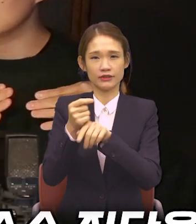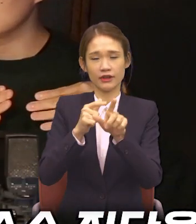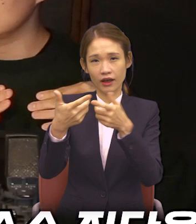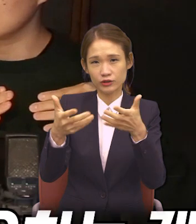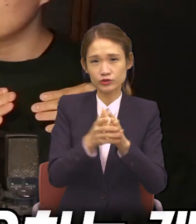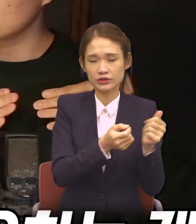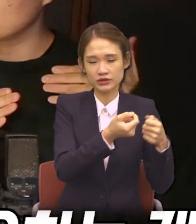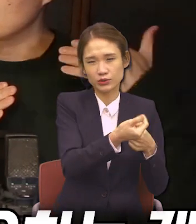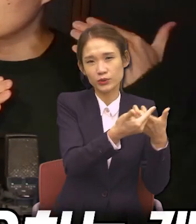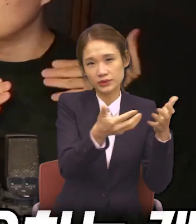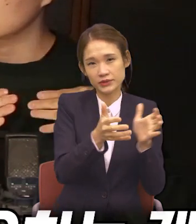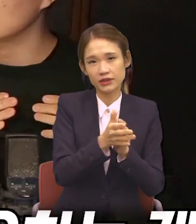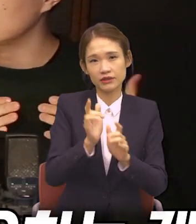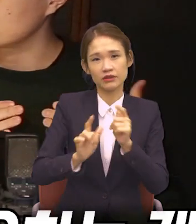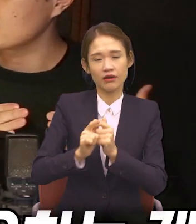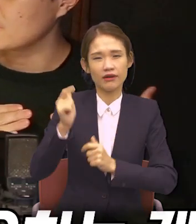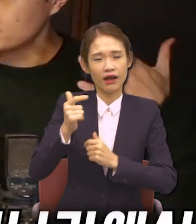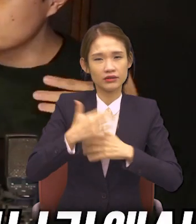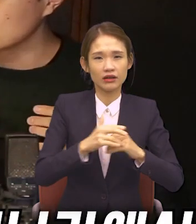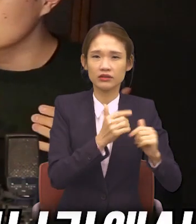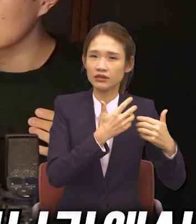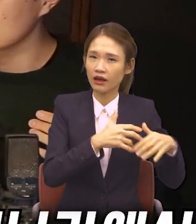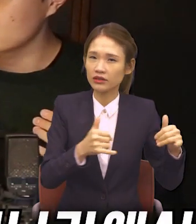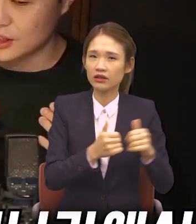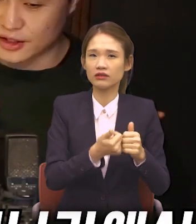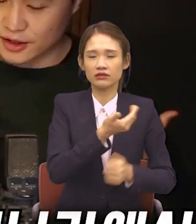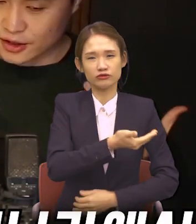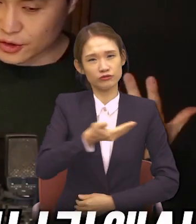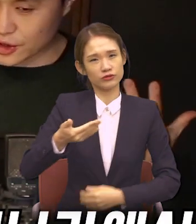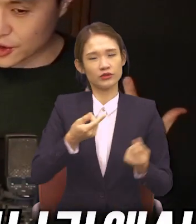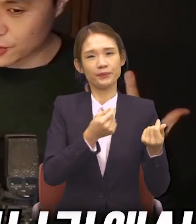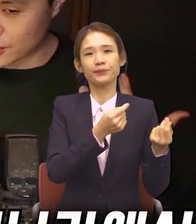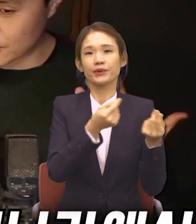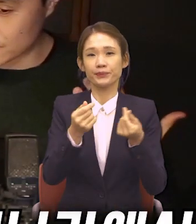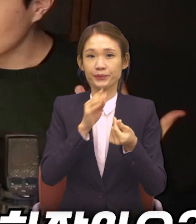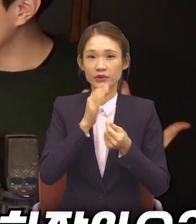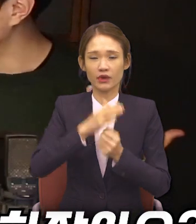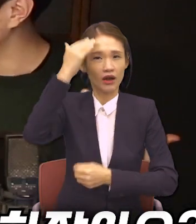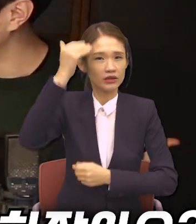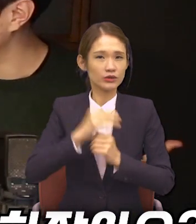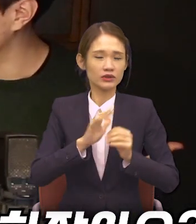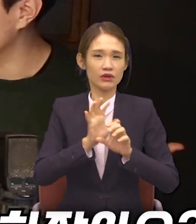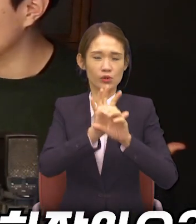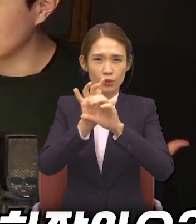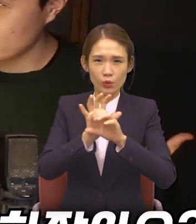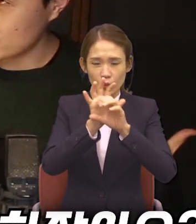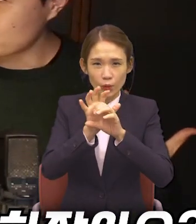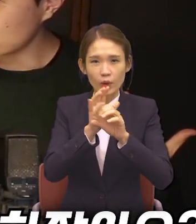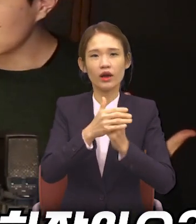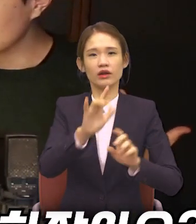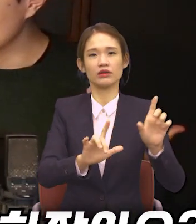소수 집단을 혐오하고 강자가 약자를 혐오하는 게 흐름같이 느껴지는데 최근에 우리나라에서 코로나 사태